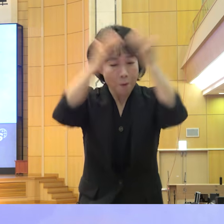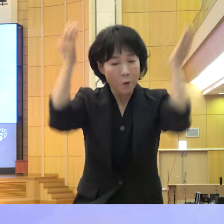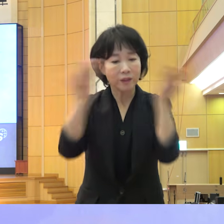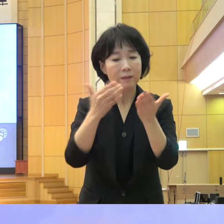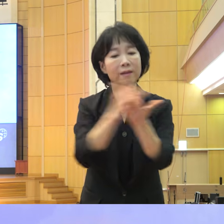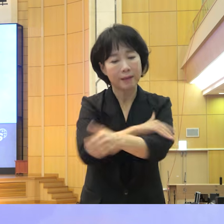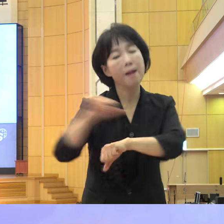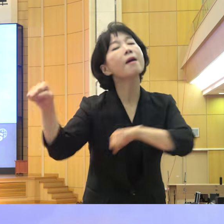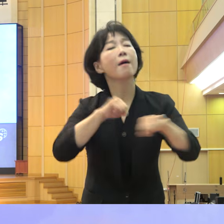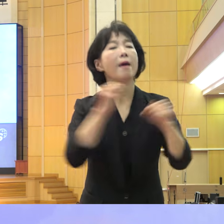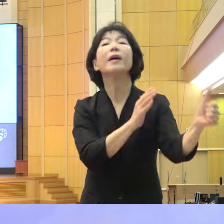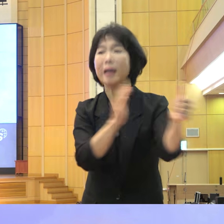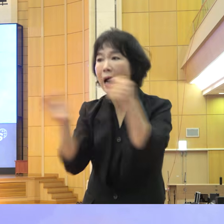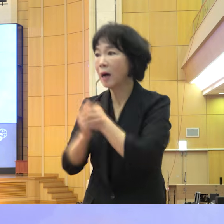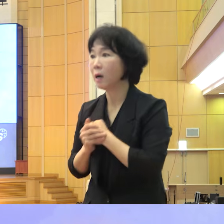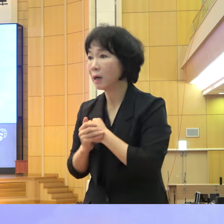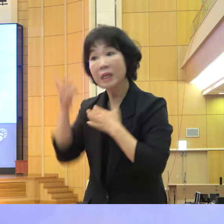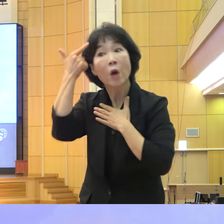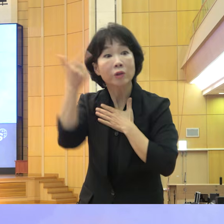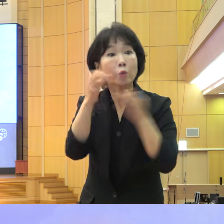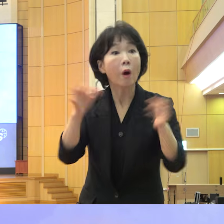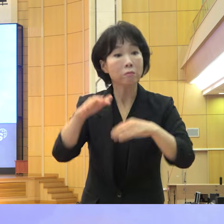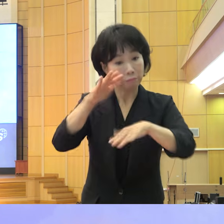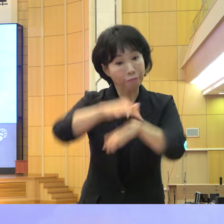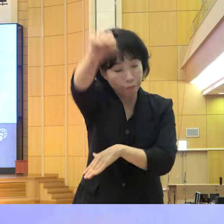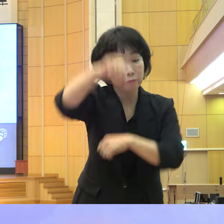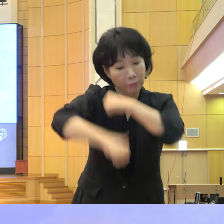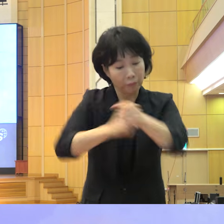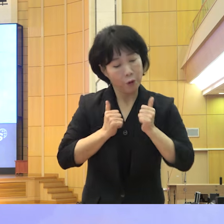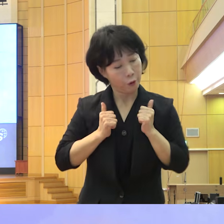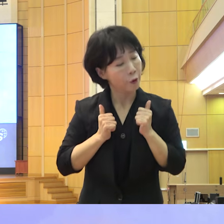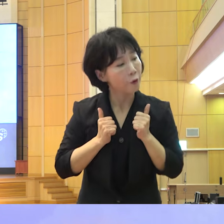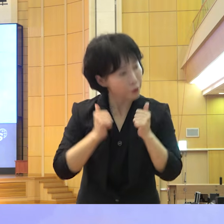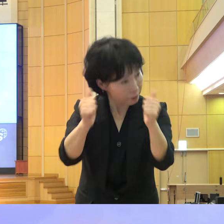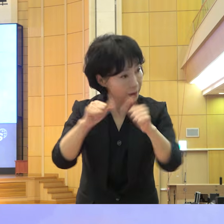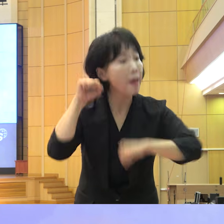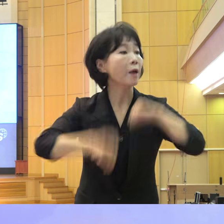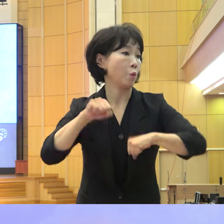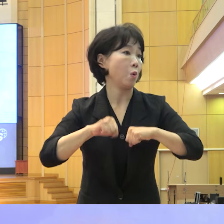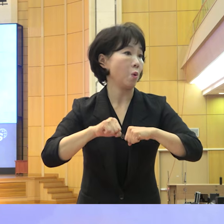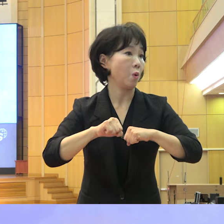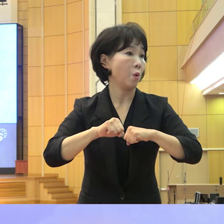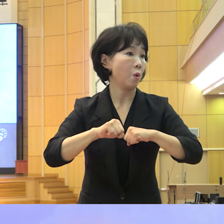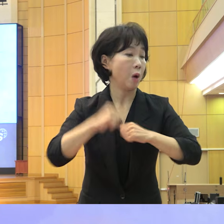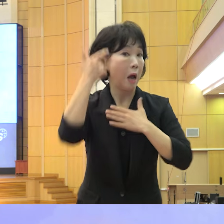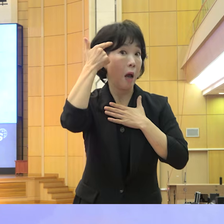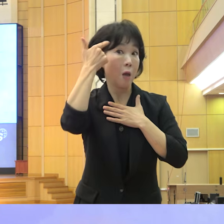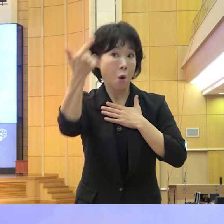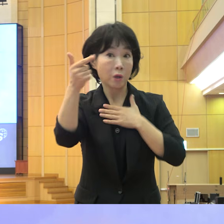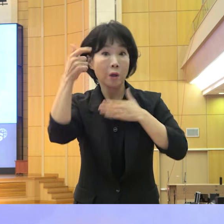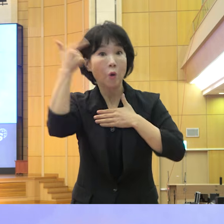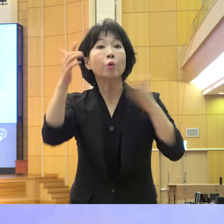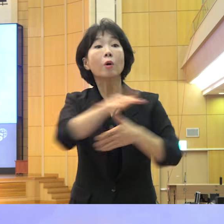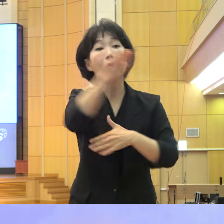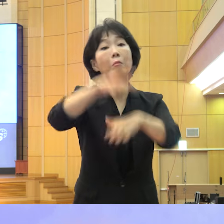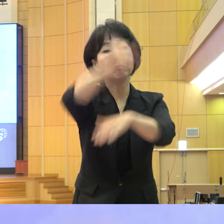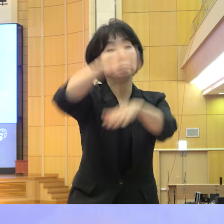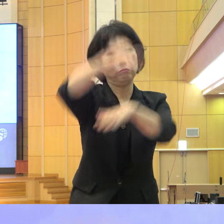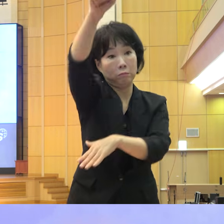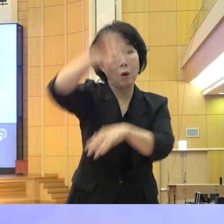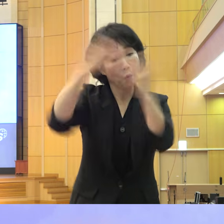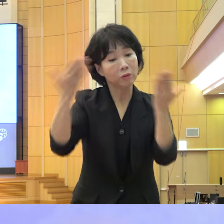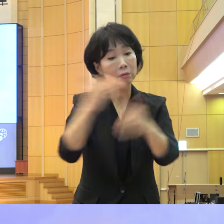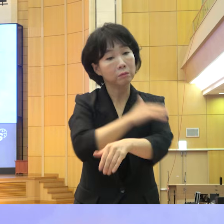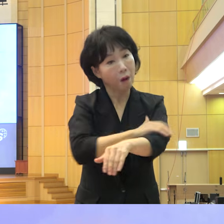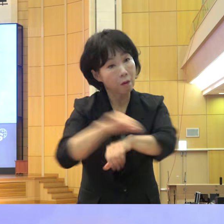모든 일을 행할 것이나, 그러니까 하나님께서는 한 주간 동안에 엿새 동안은 여러분들이